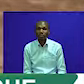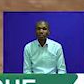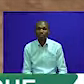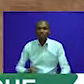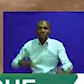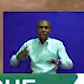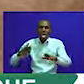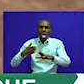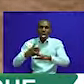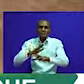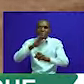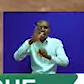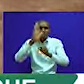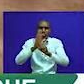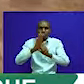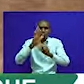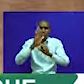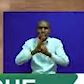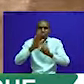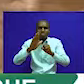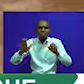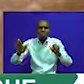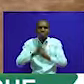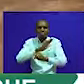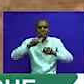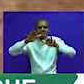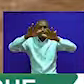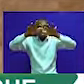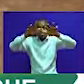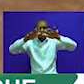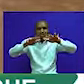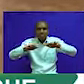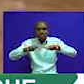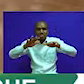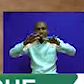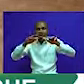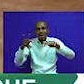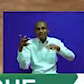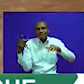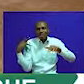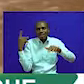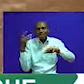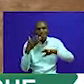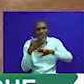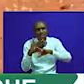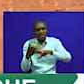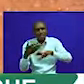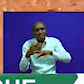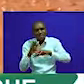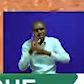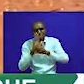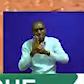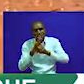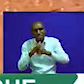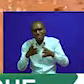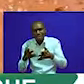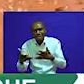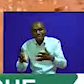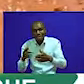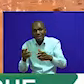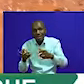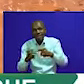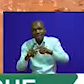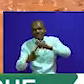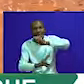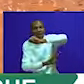magega ye mbure nyingi koreka na kutuwa sorgo ngorua Gusii niko yoro yeri reta asare nena ase pare nene ere ase daraja chinsemo chia Nyamache ya